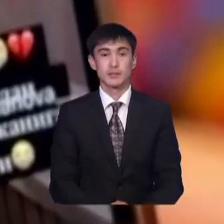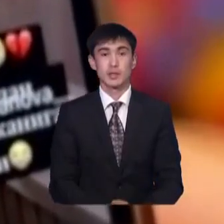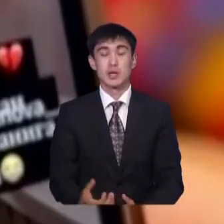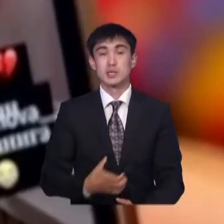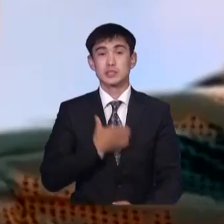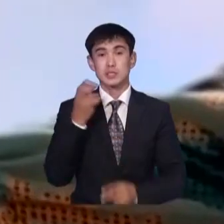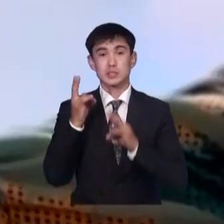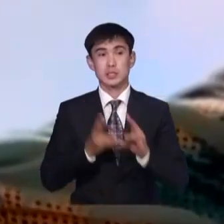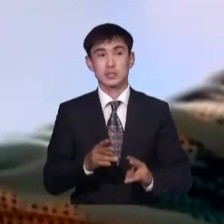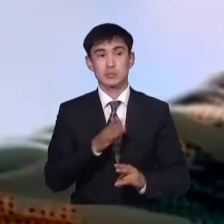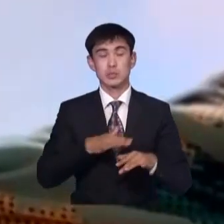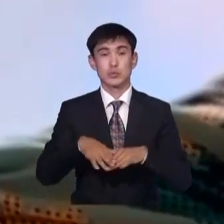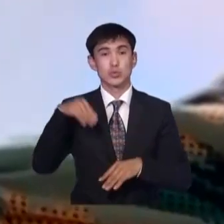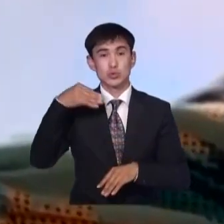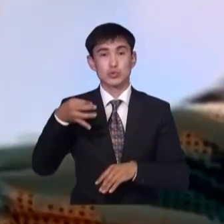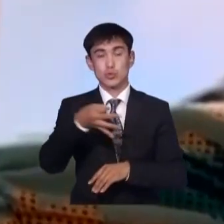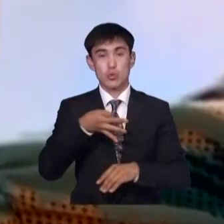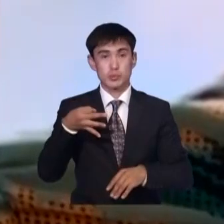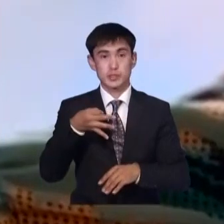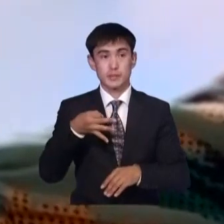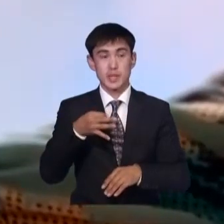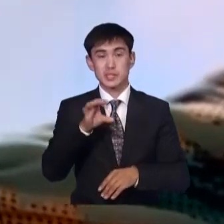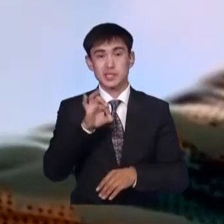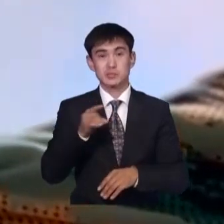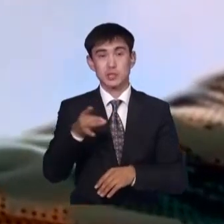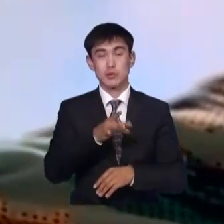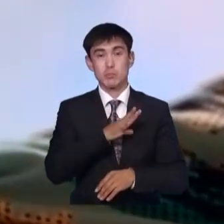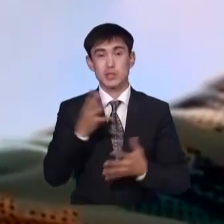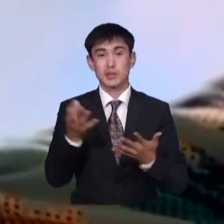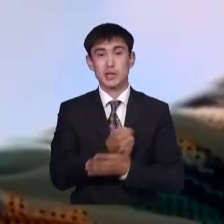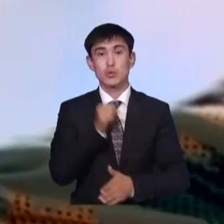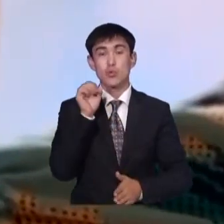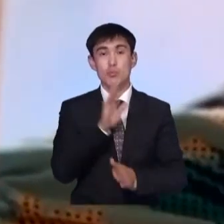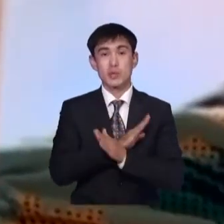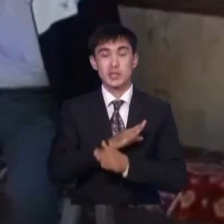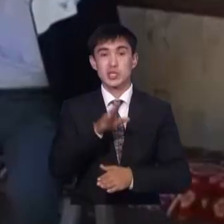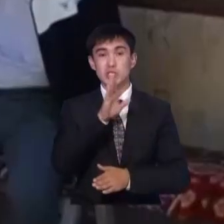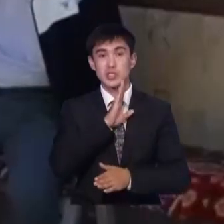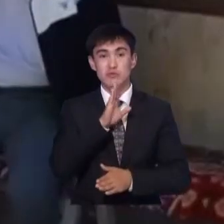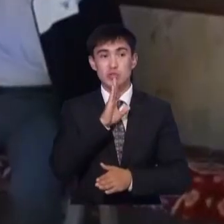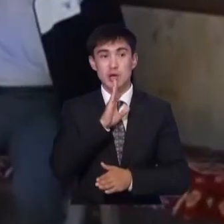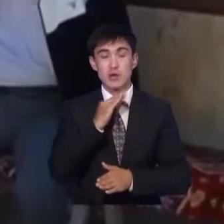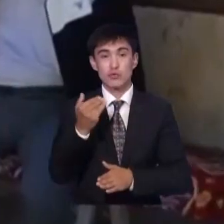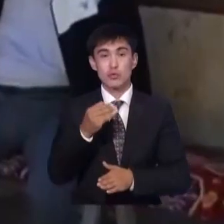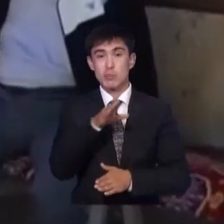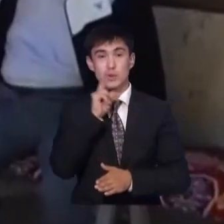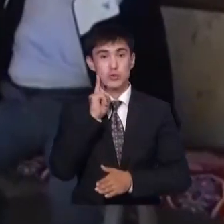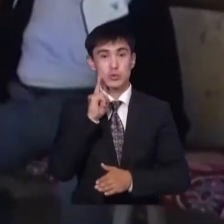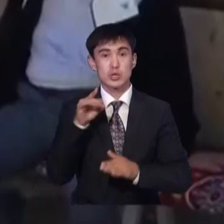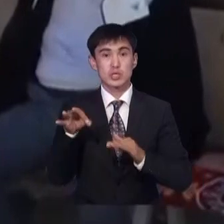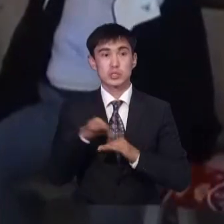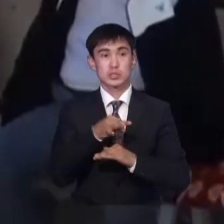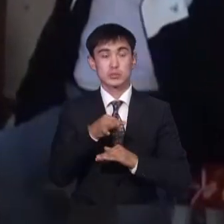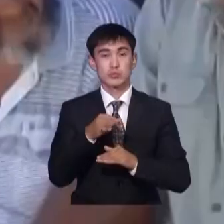Страшная трагедия всколыхнула жителей Туркестанской области. В Сайрамском районе была найдена убитая девушка. В тот роковой день молодую женщину забирал с работы